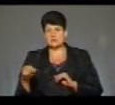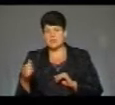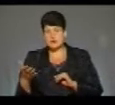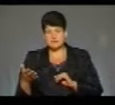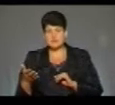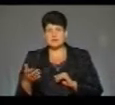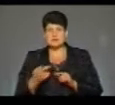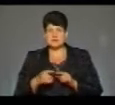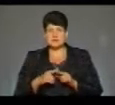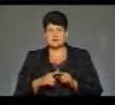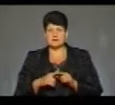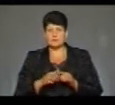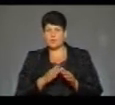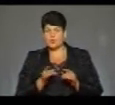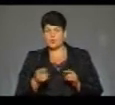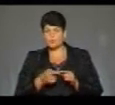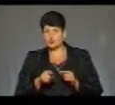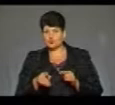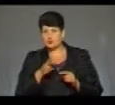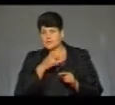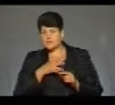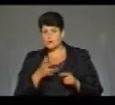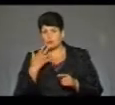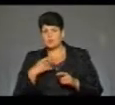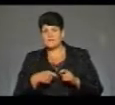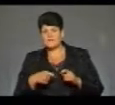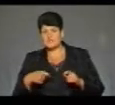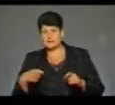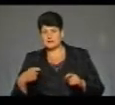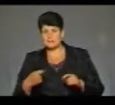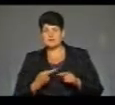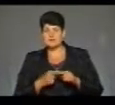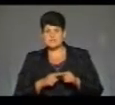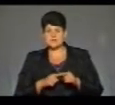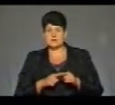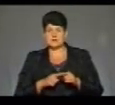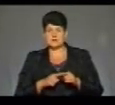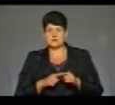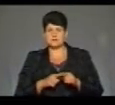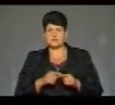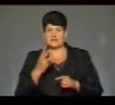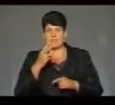буде зроблено. Потім цього строку, на який буде терміновано застосування санкцій, це буде 3 місяці.